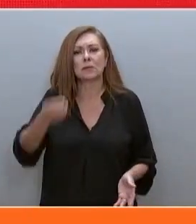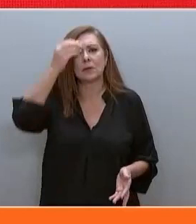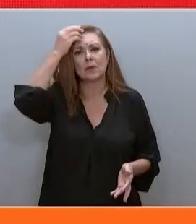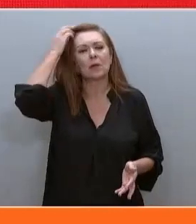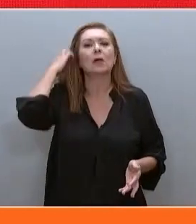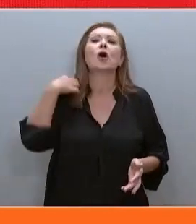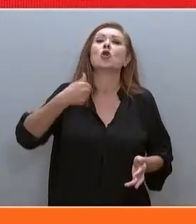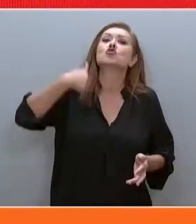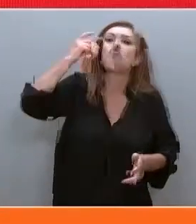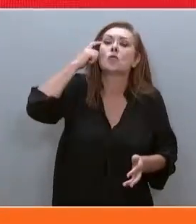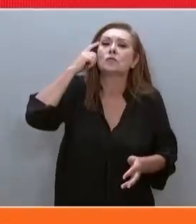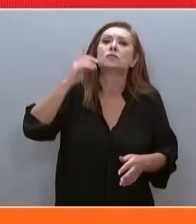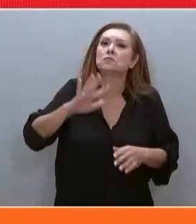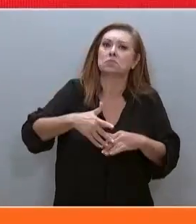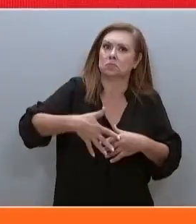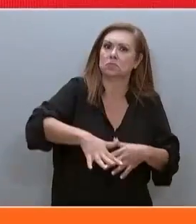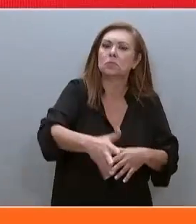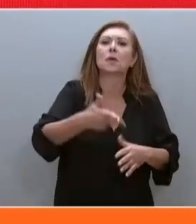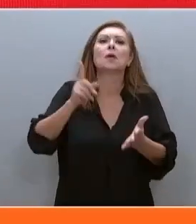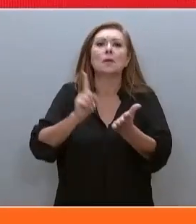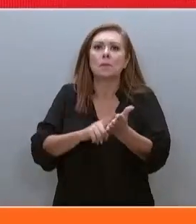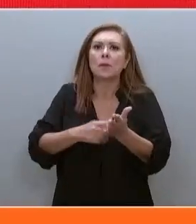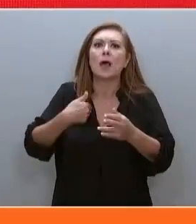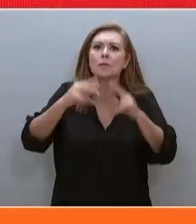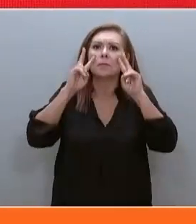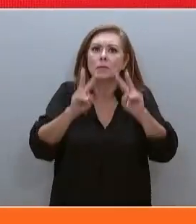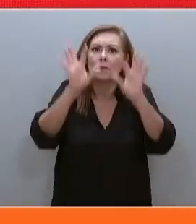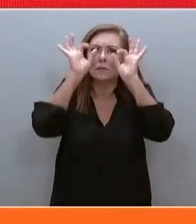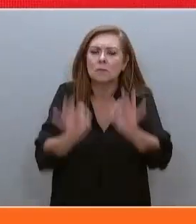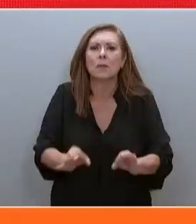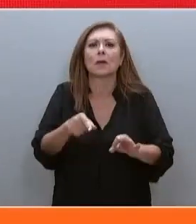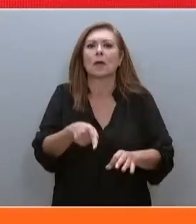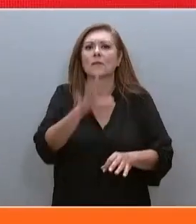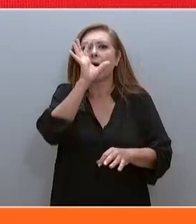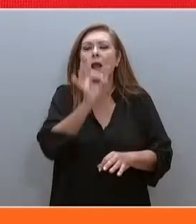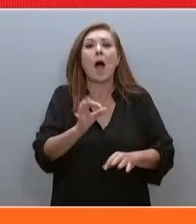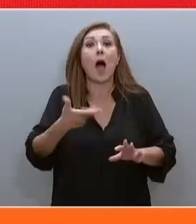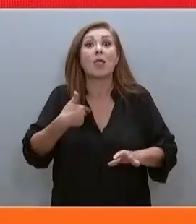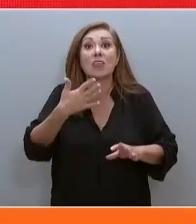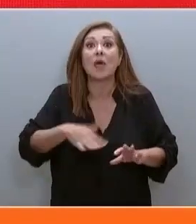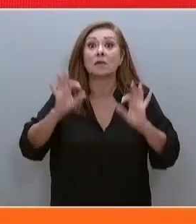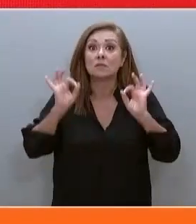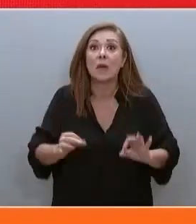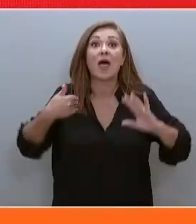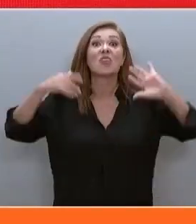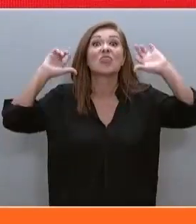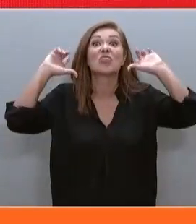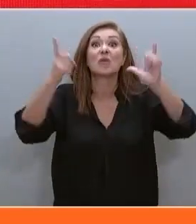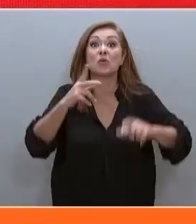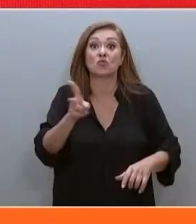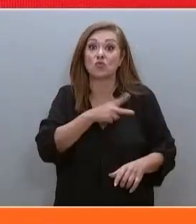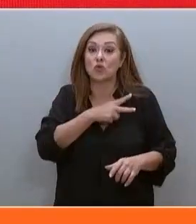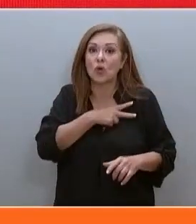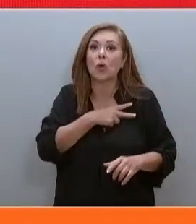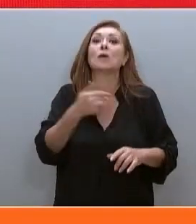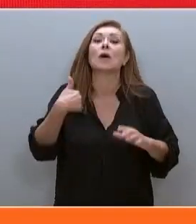Και νομίζω ότι κάποια στιγμή πρέπει να δούμε κατάματα αυτή την πραγματικότητα, αν θέλουμε να είμαστε μια σοβαρή ευρωπαϊκή δημοκρατία. Ποια είναι πιο ισχυρή